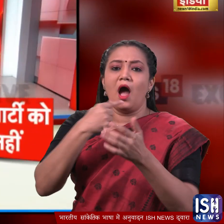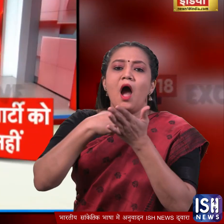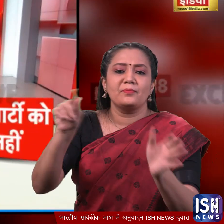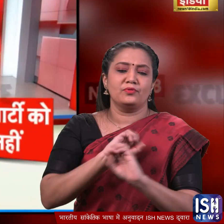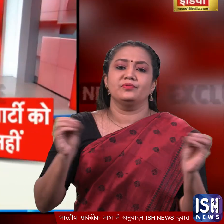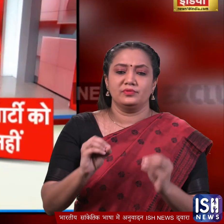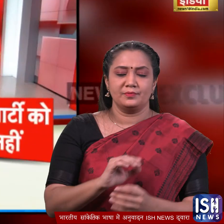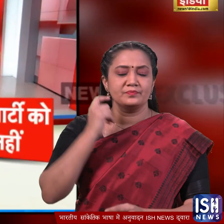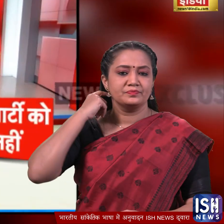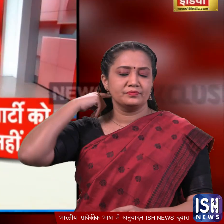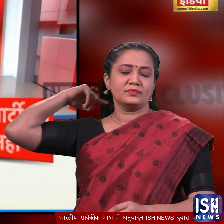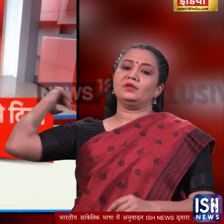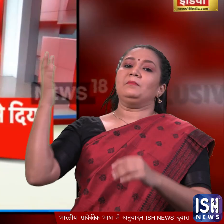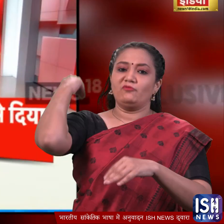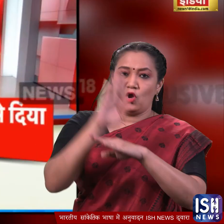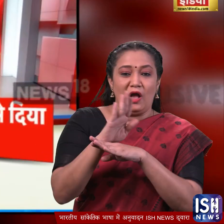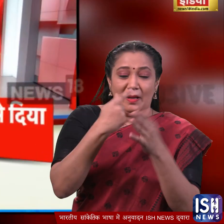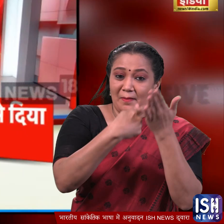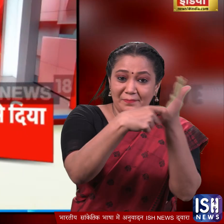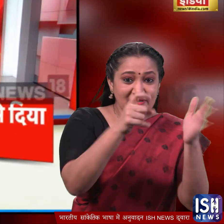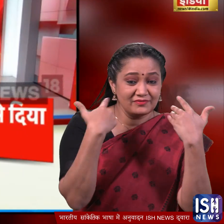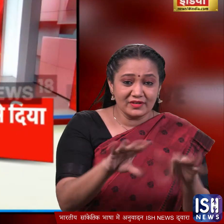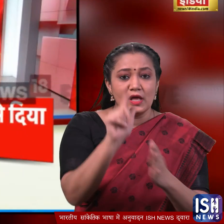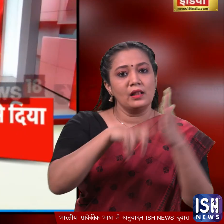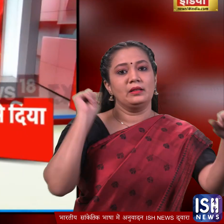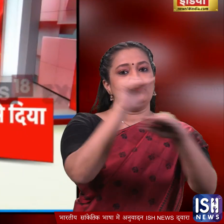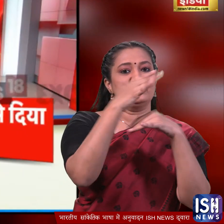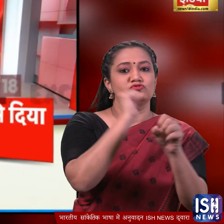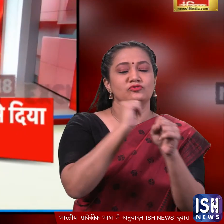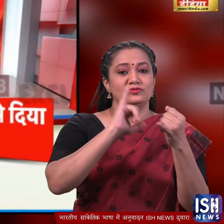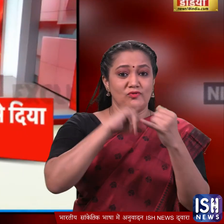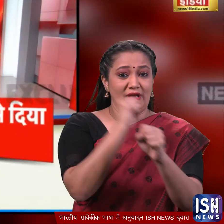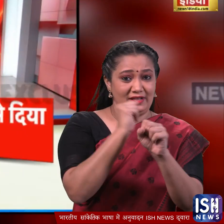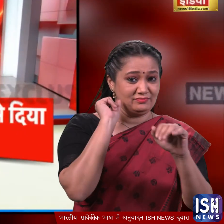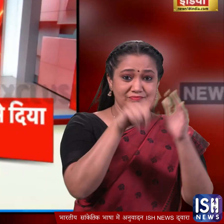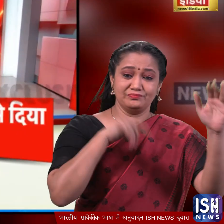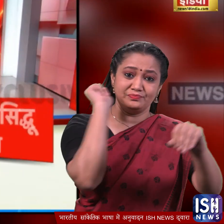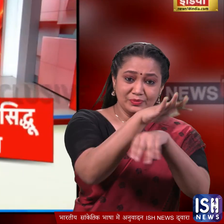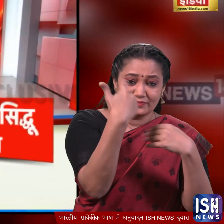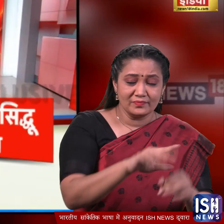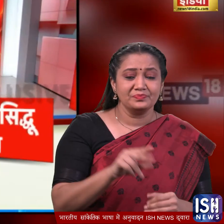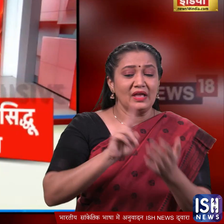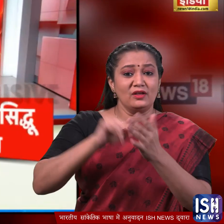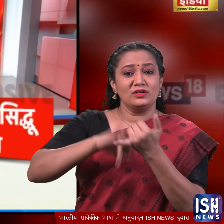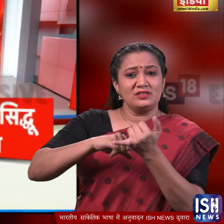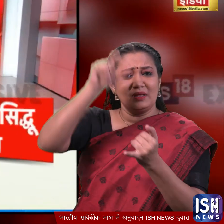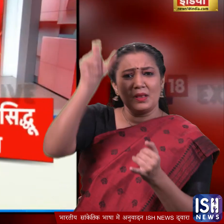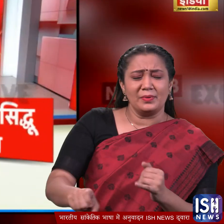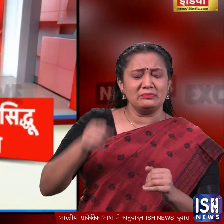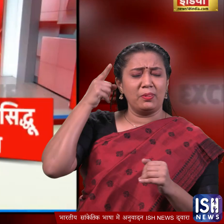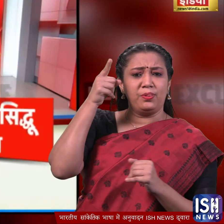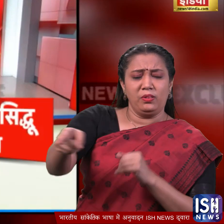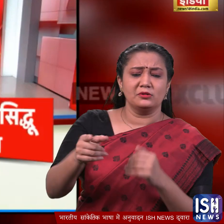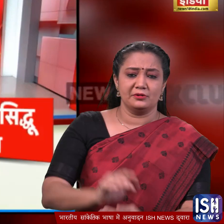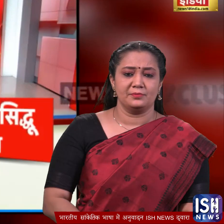पार्टी को मान्यता नहीं मिली है। इससे पहले उन्होंने कांग्रेस से इस्तीफा देते हुए सोनिया गांधी को एक चिट्ठी भेजी। खबर है कि इस खत के जरिए उन्होंने नवजोत सिंह सिद्धू